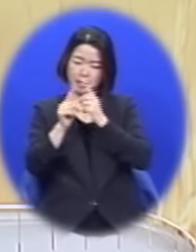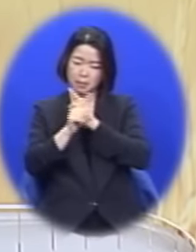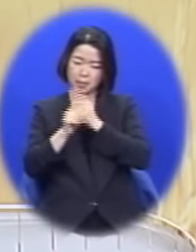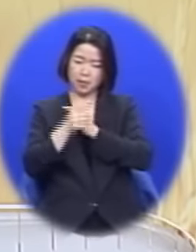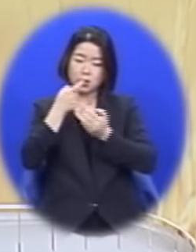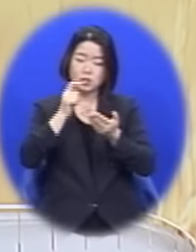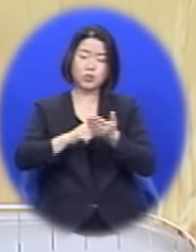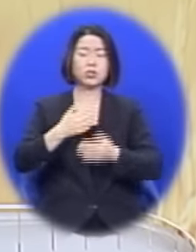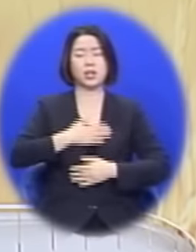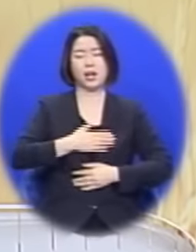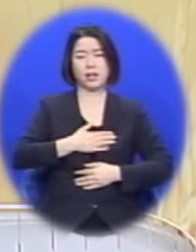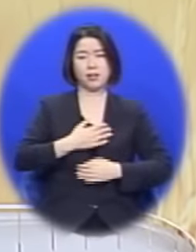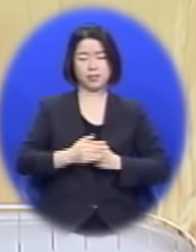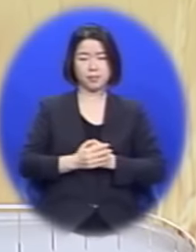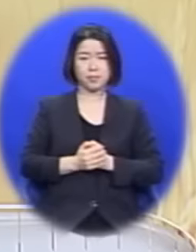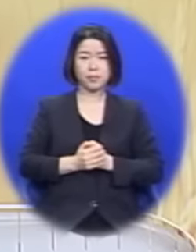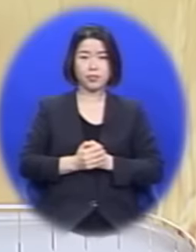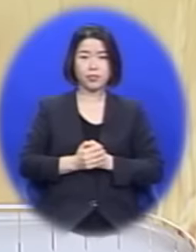가나안 땅은요